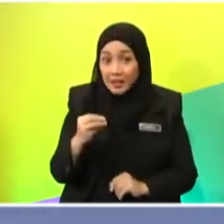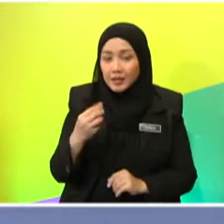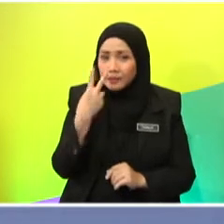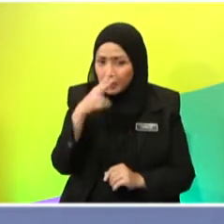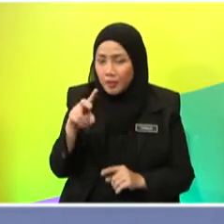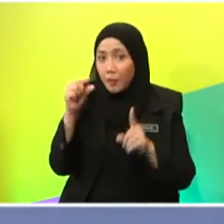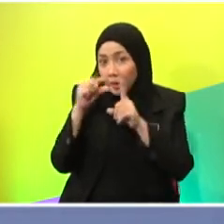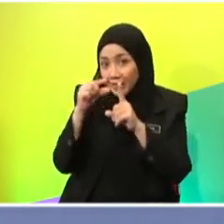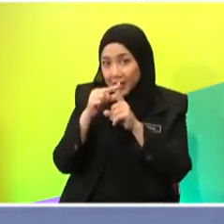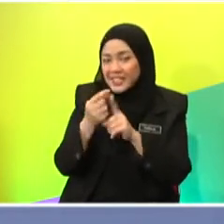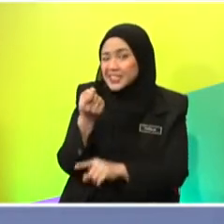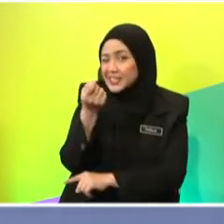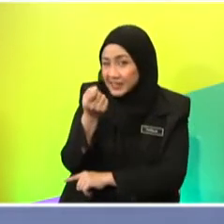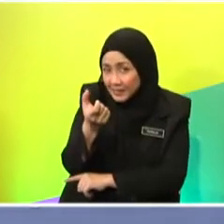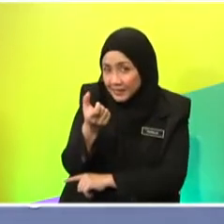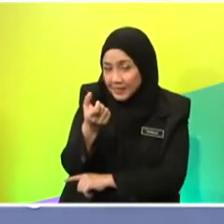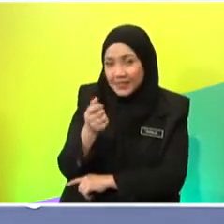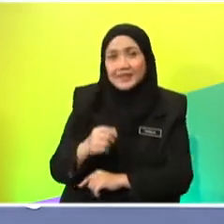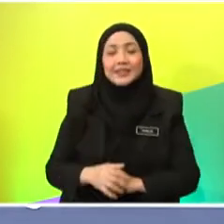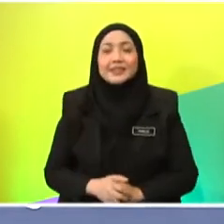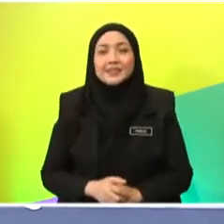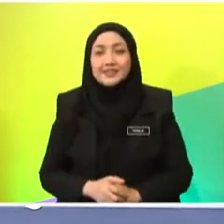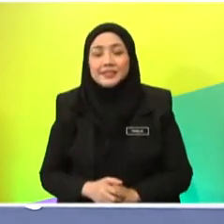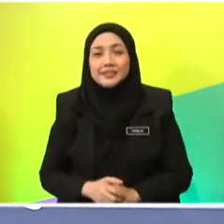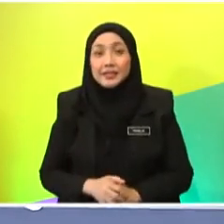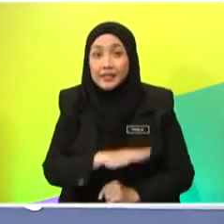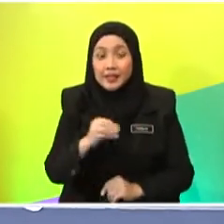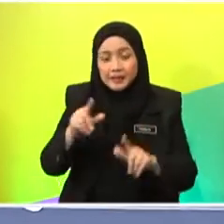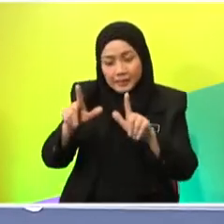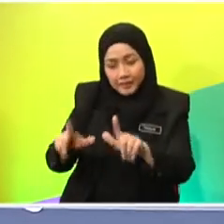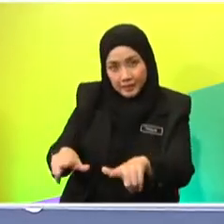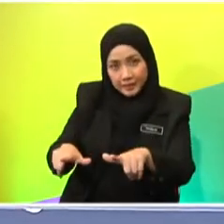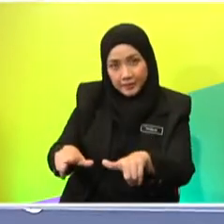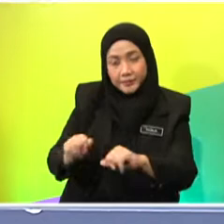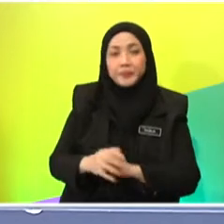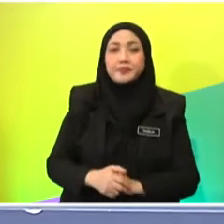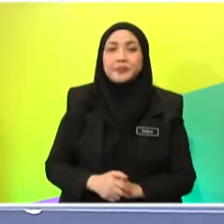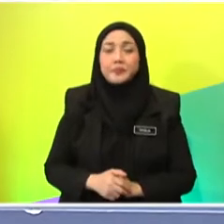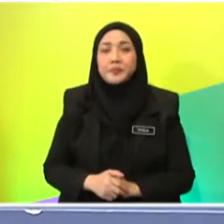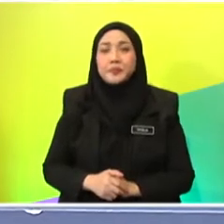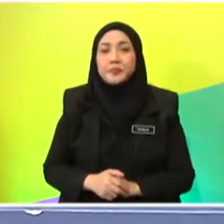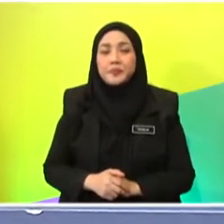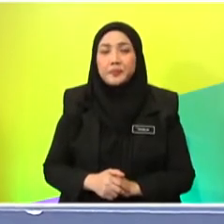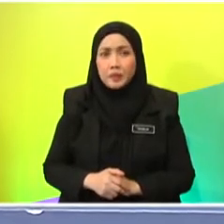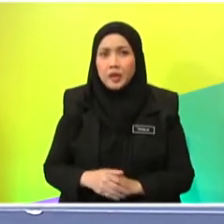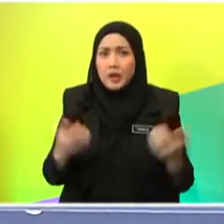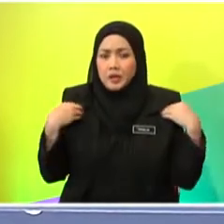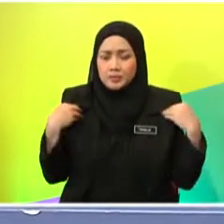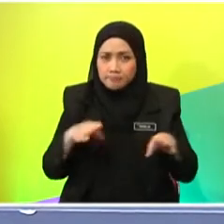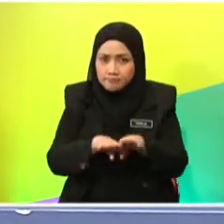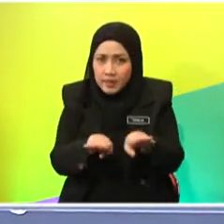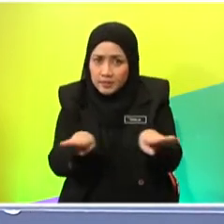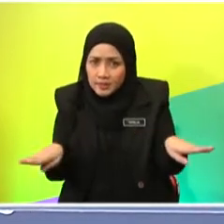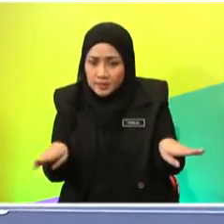kita Letakkan di sini oke ataupun dibawa layak kalau mobil tank Oke sedikit bezel repot